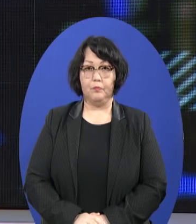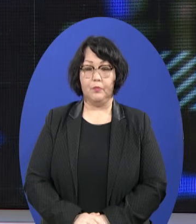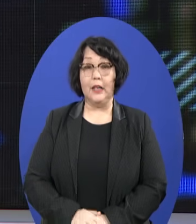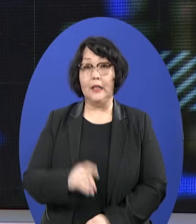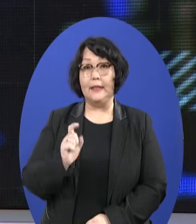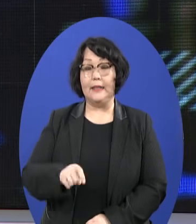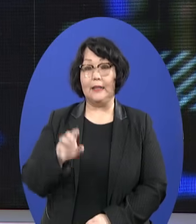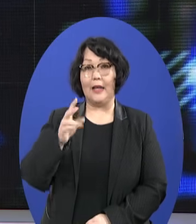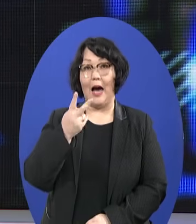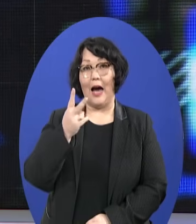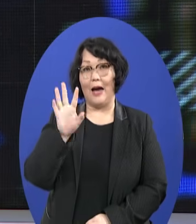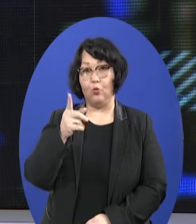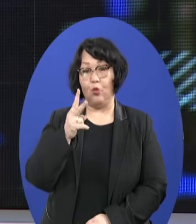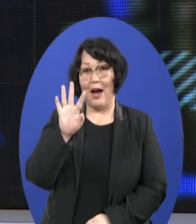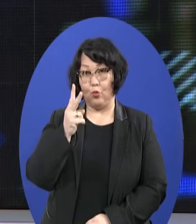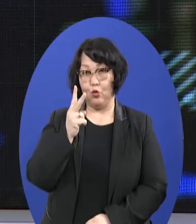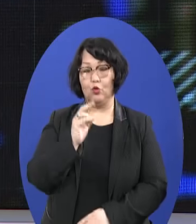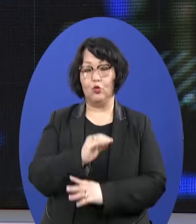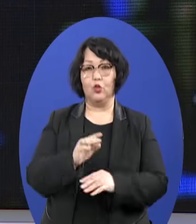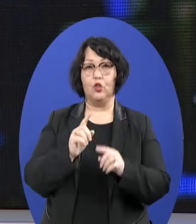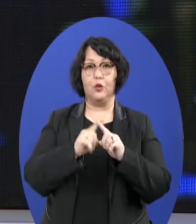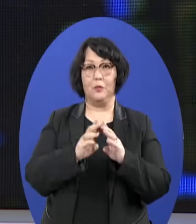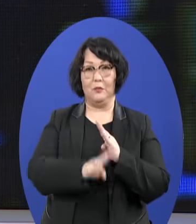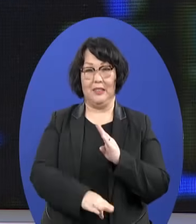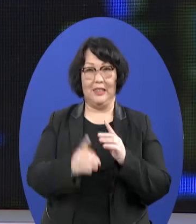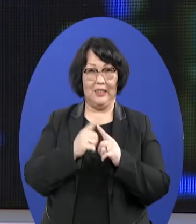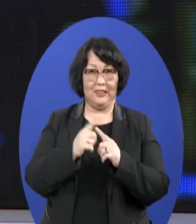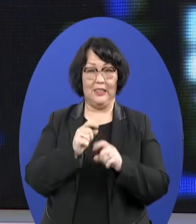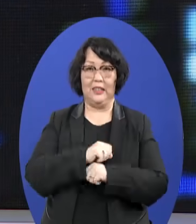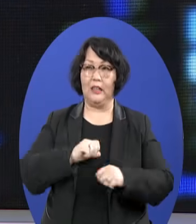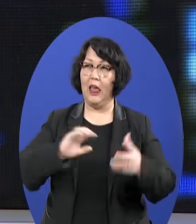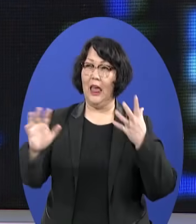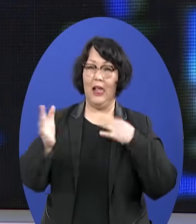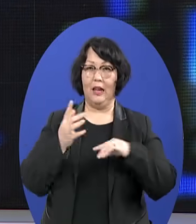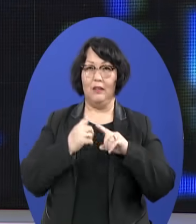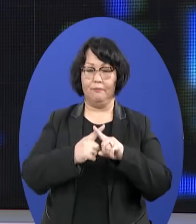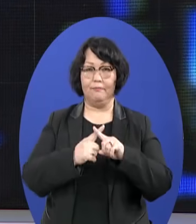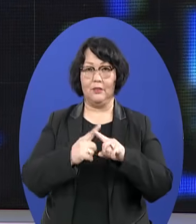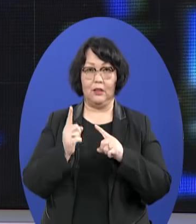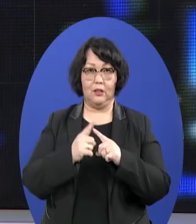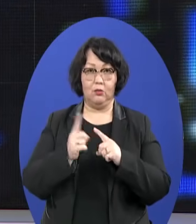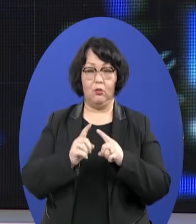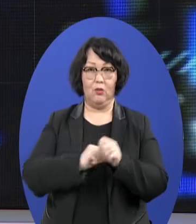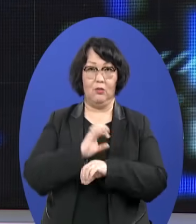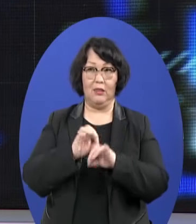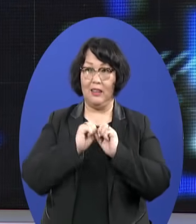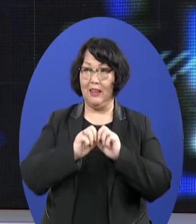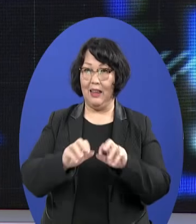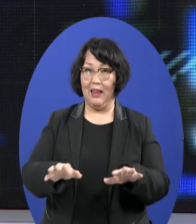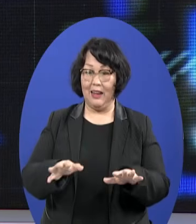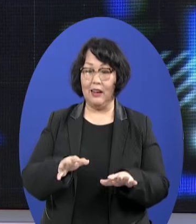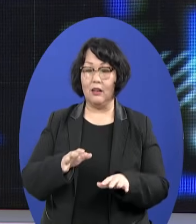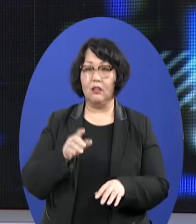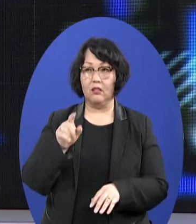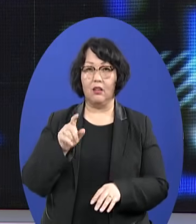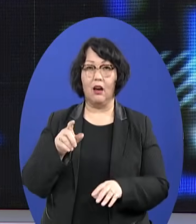Энэ удаагийн 12 хоногийн хөл өрөөг үр дүнтэй болгох, иргэдийн зорчих хөдөлгөөнийг хязгаарлах, халдвар тархах эрсдлийг бууруулах, вакцин жуултын ажлыг